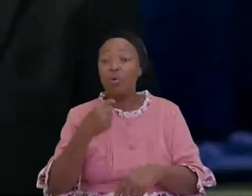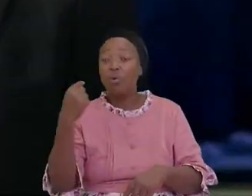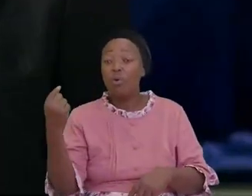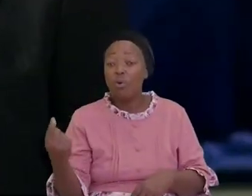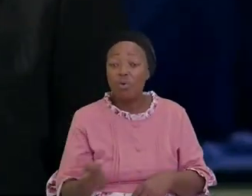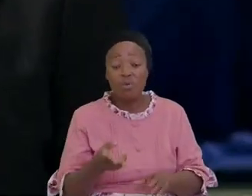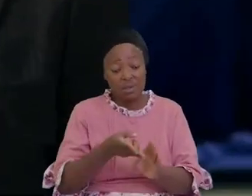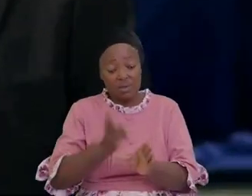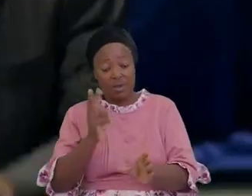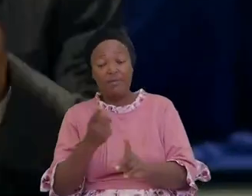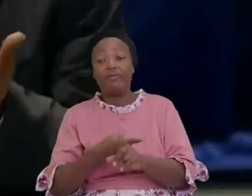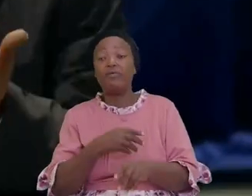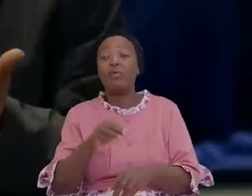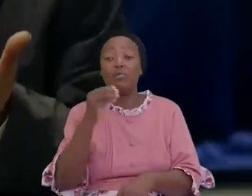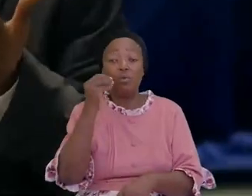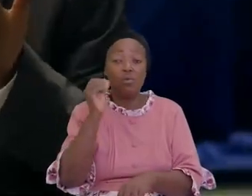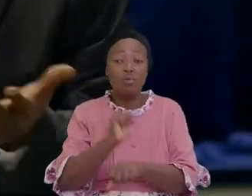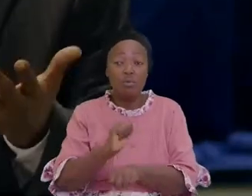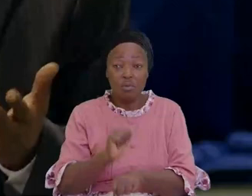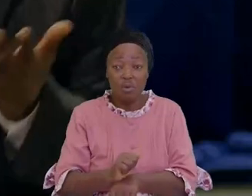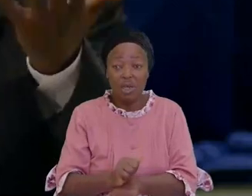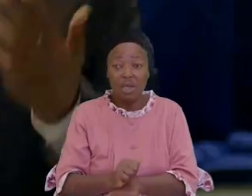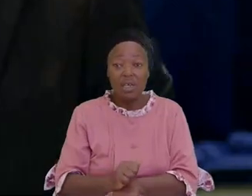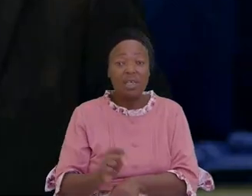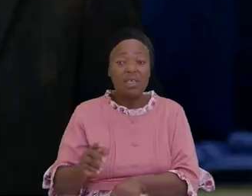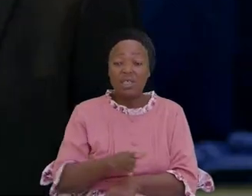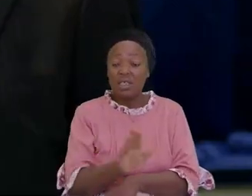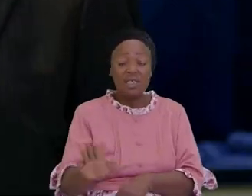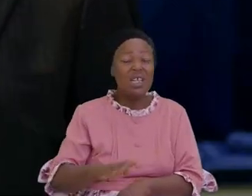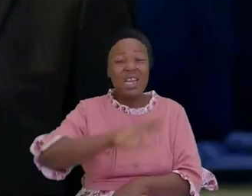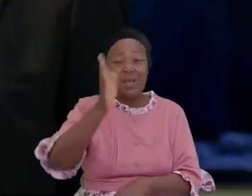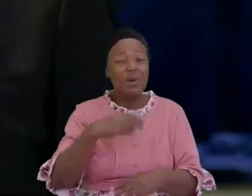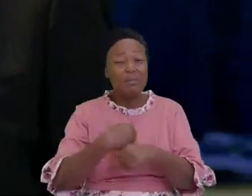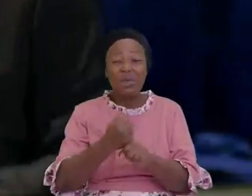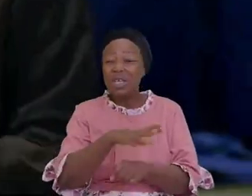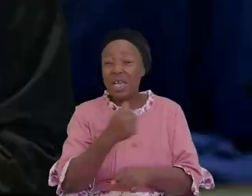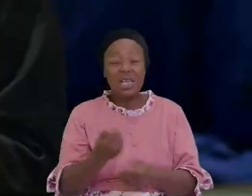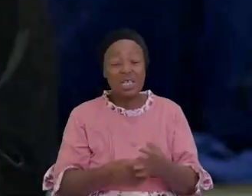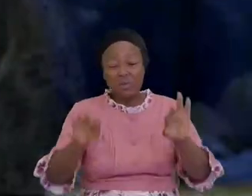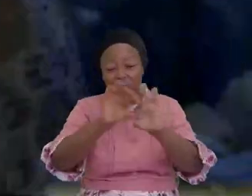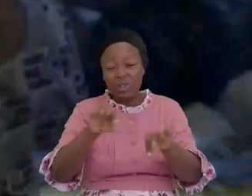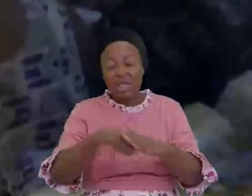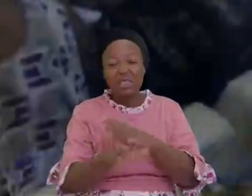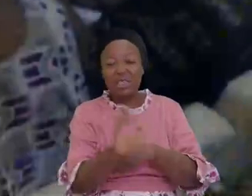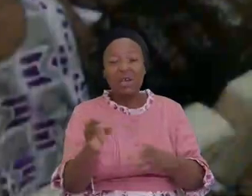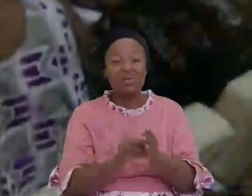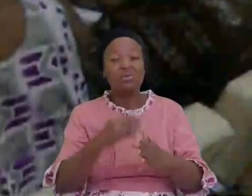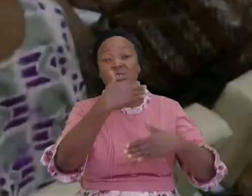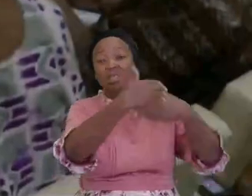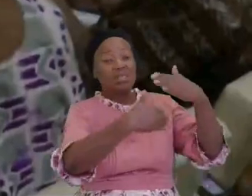Ceux qui se retractent toujours du devoir ne laissent pas de marque dans